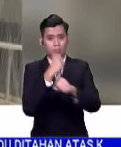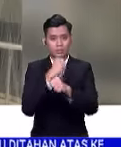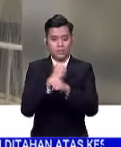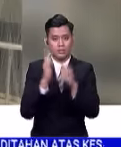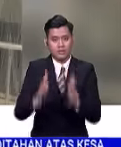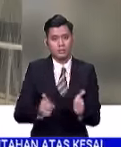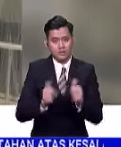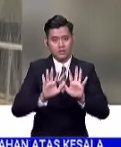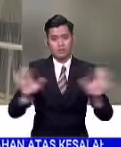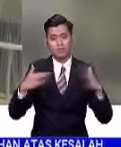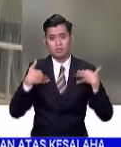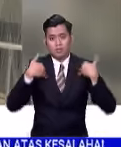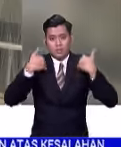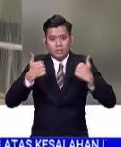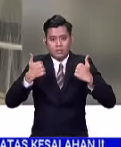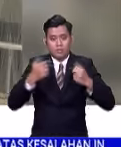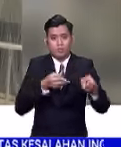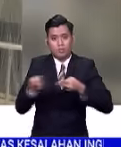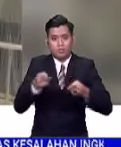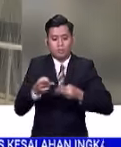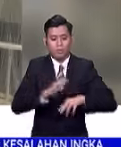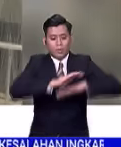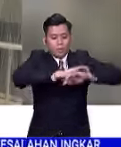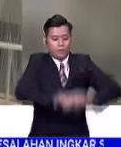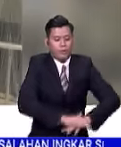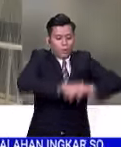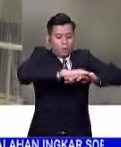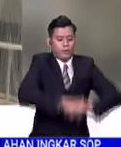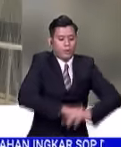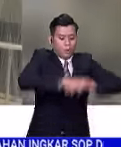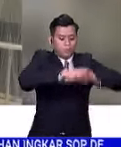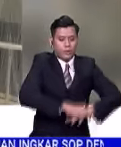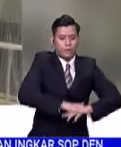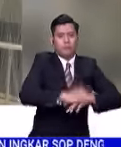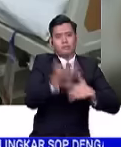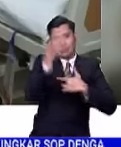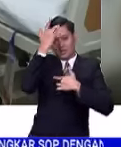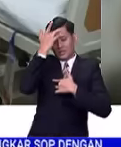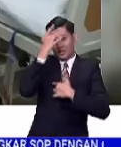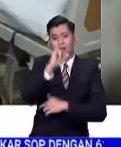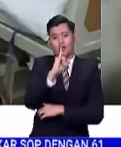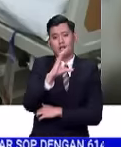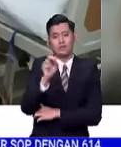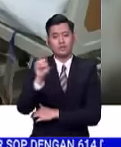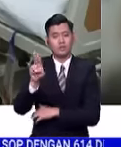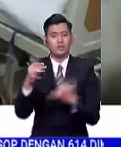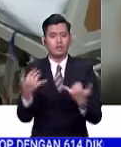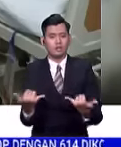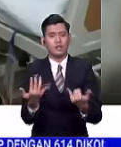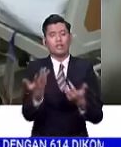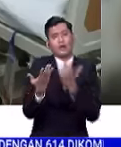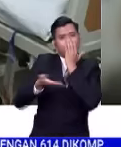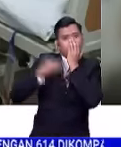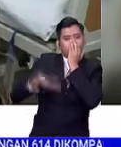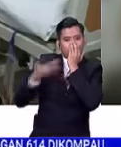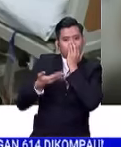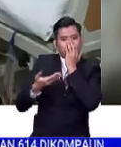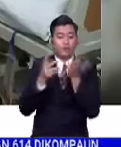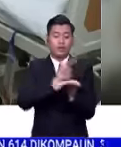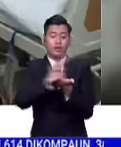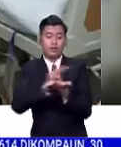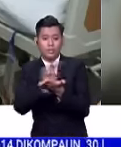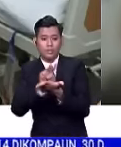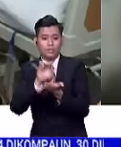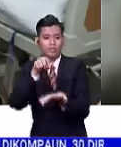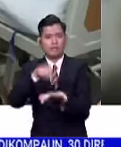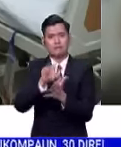yang sedang berusaha memberi bantuan pernafasan kepada seorang pesakit COVID-19 di ICU. Walaupun video ini hanya berdurasi 3